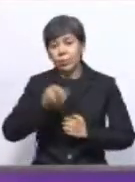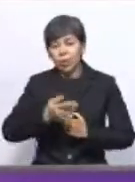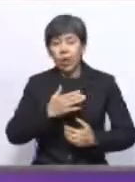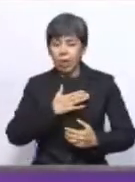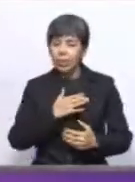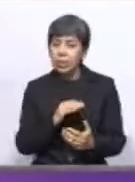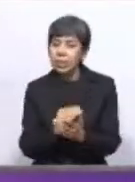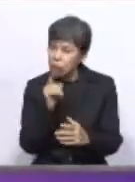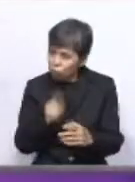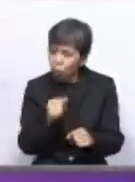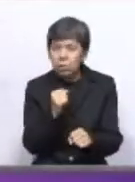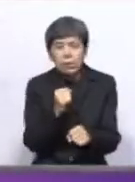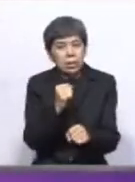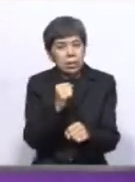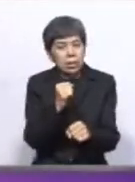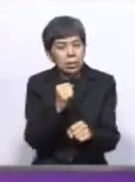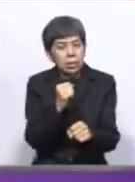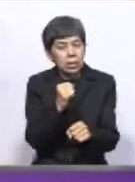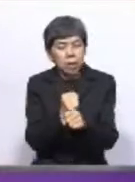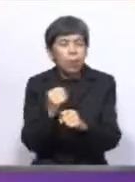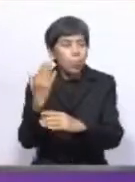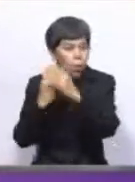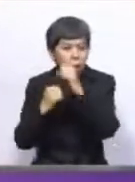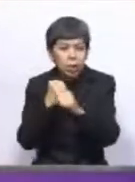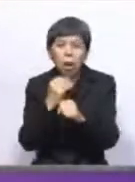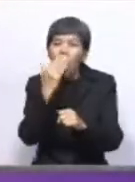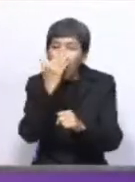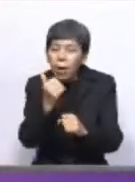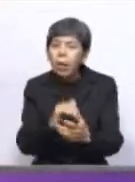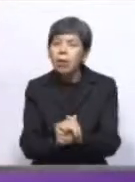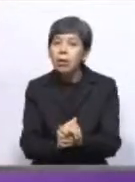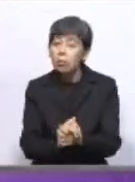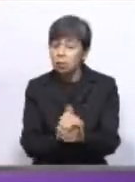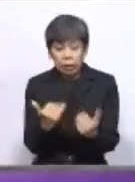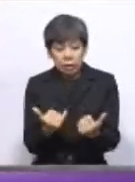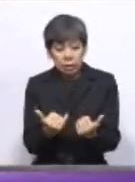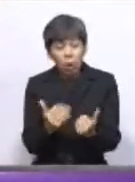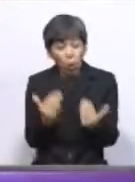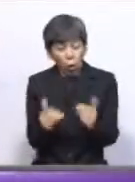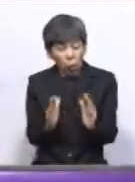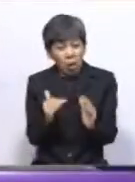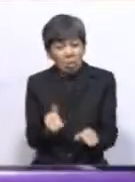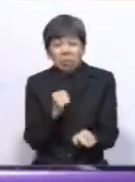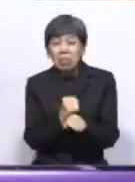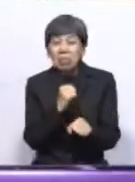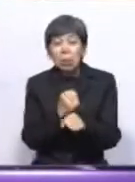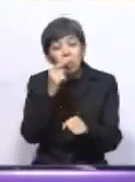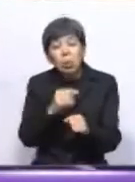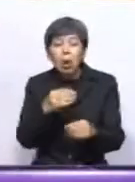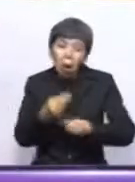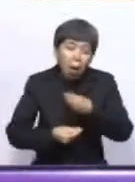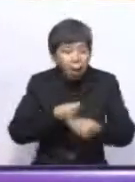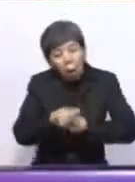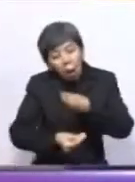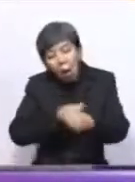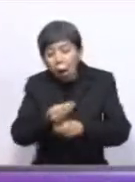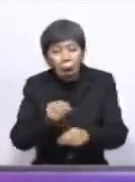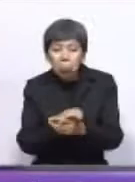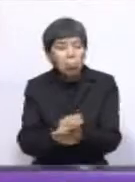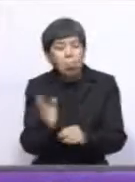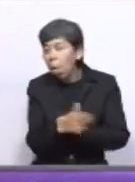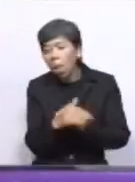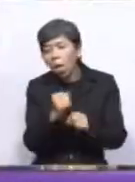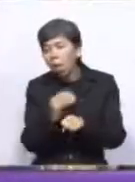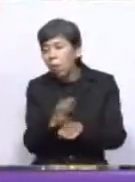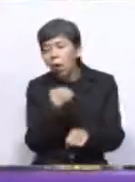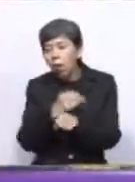าต้องเป็นแบบโบราณอย่างนี้เพราะอะไรซึ่งปัจจุบันเนี้ยคนสมัยเนี้ยก็คือจะเน้นธุรกิจนั้นจะไม่ยึดถือพวกนี้